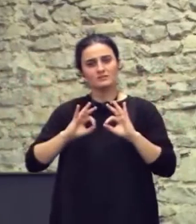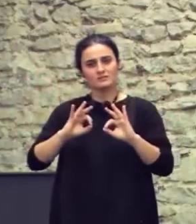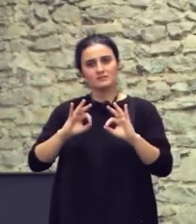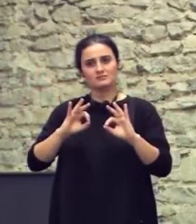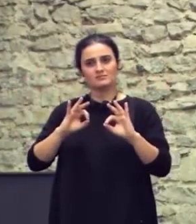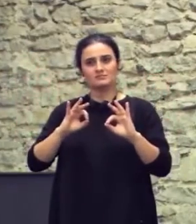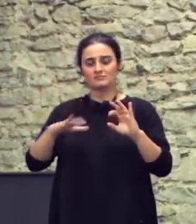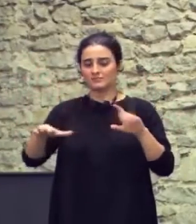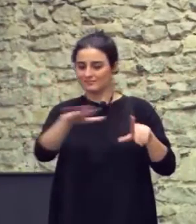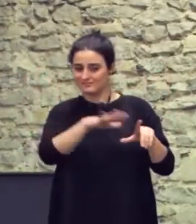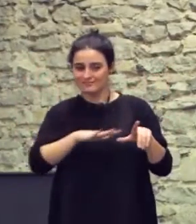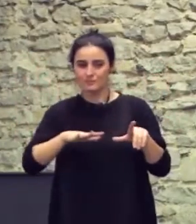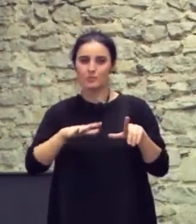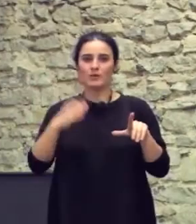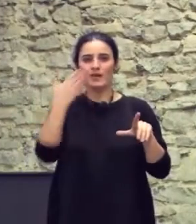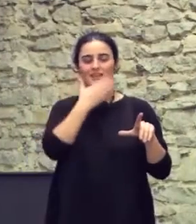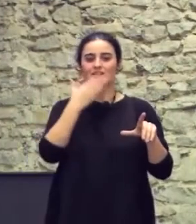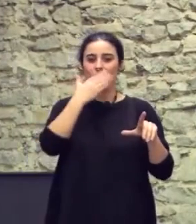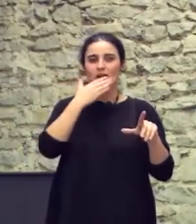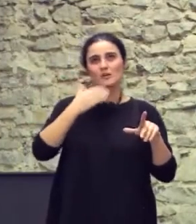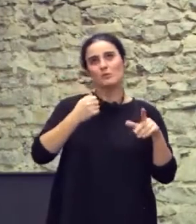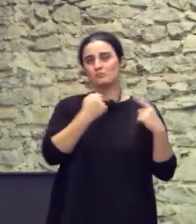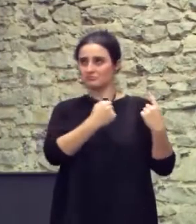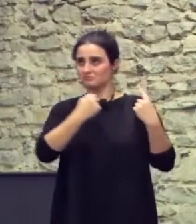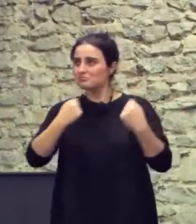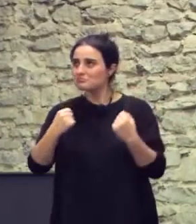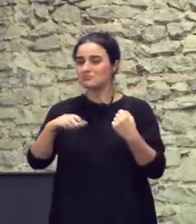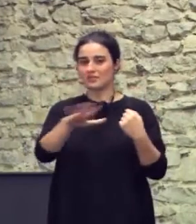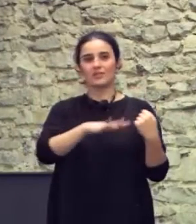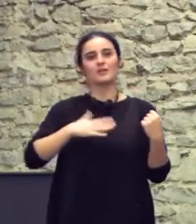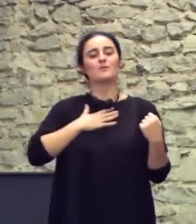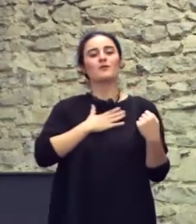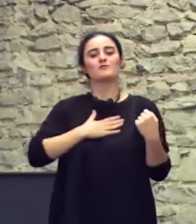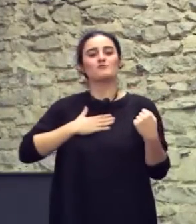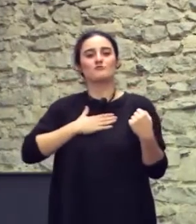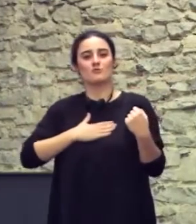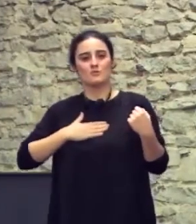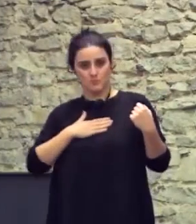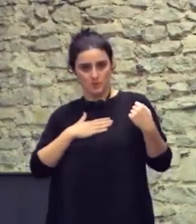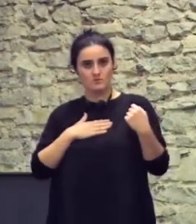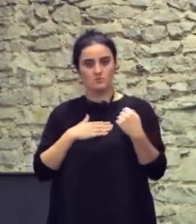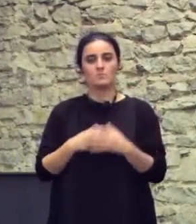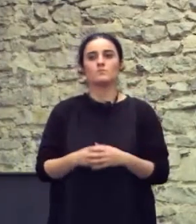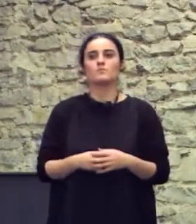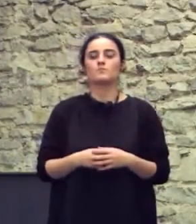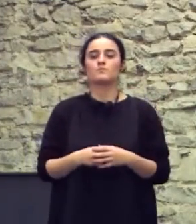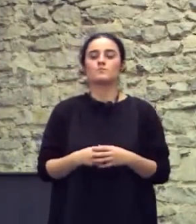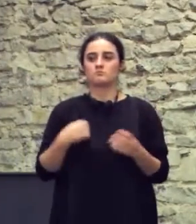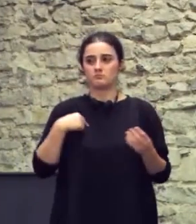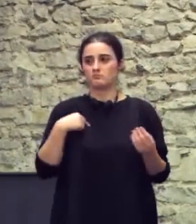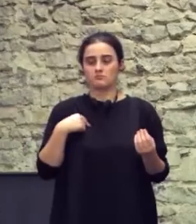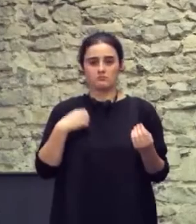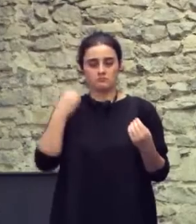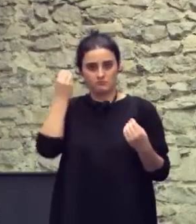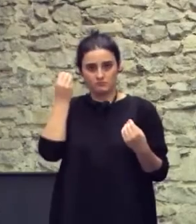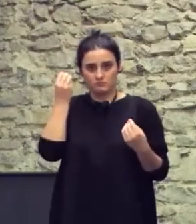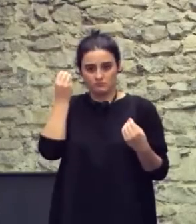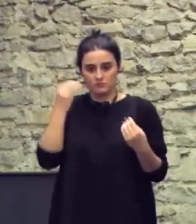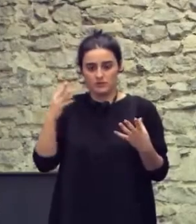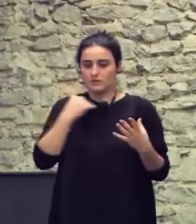gune akomodatuetan dauden eskoletan, ez? Guneak ez dira bakarri geografikoak, baina nik uste dut, niko realitate garbia dela, herri